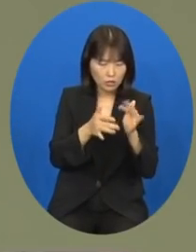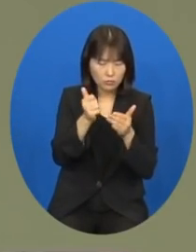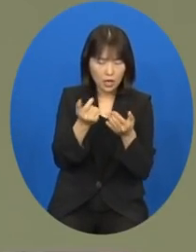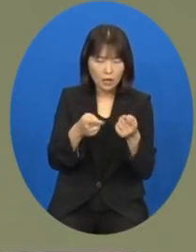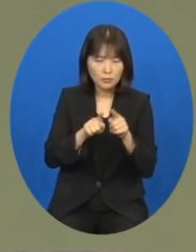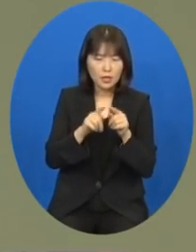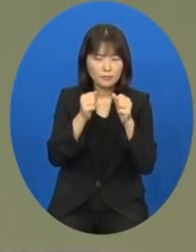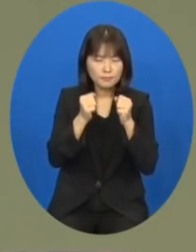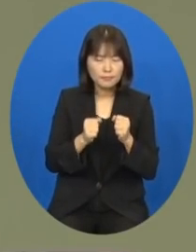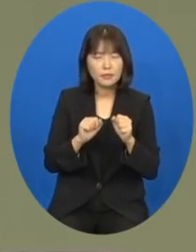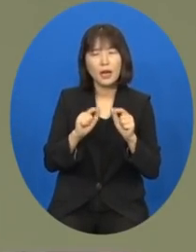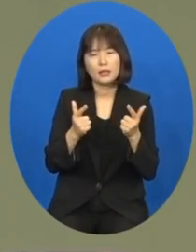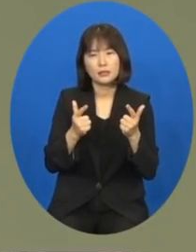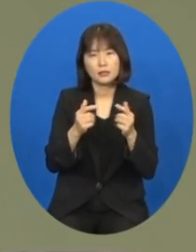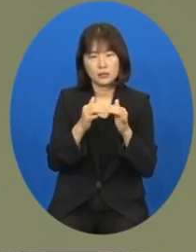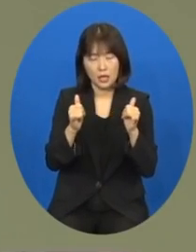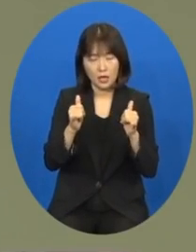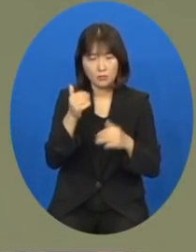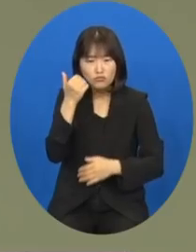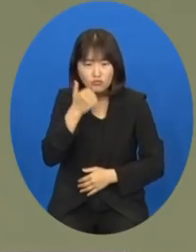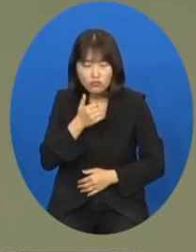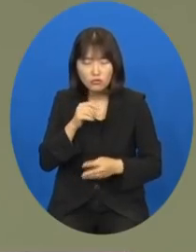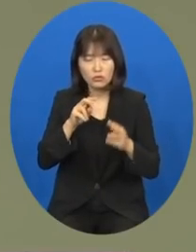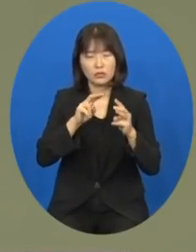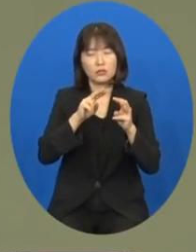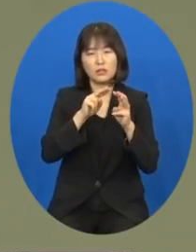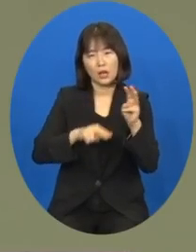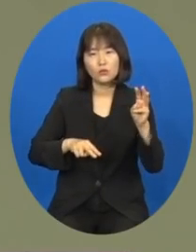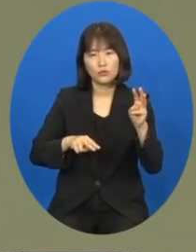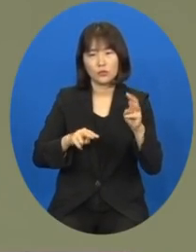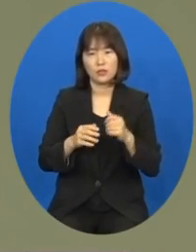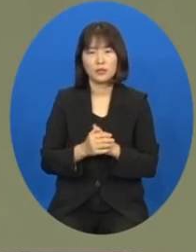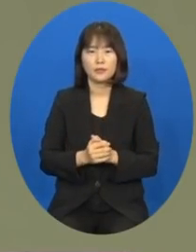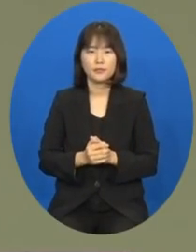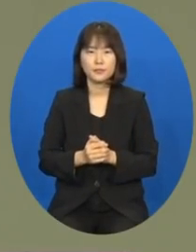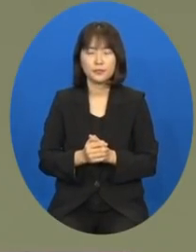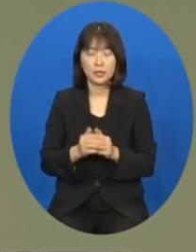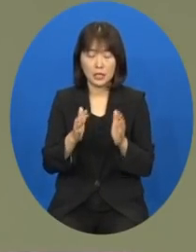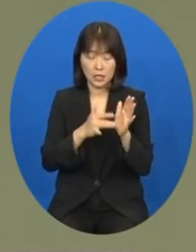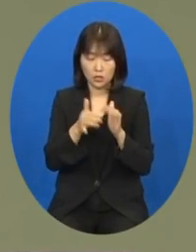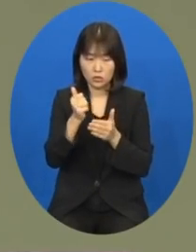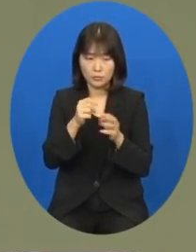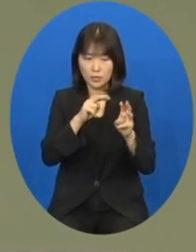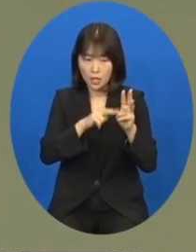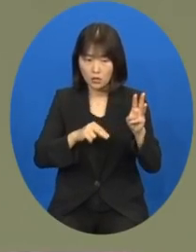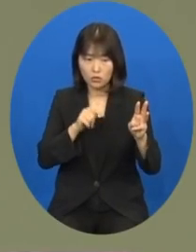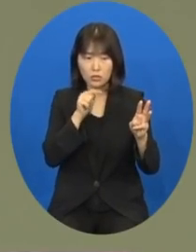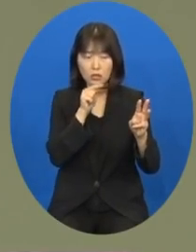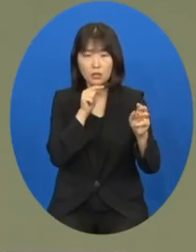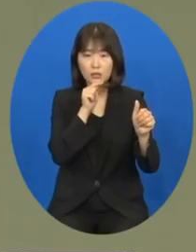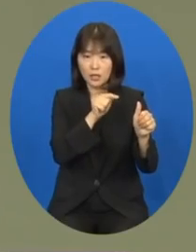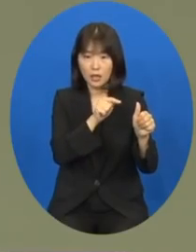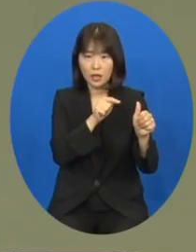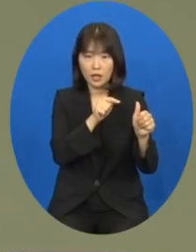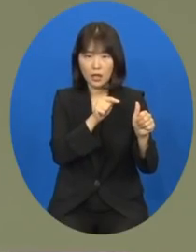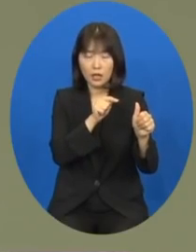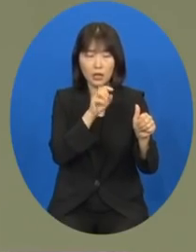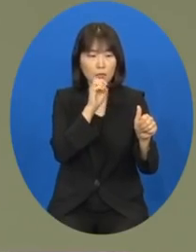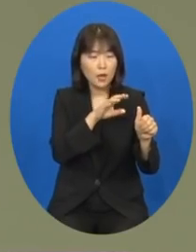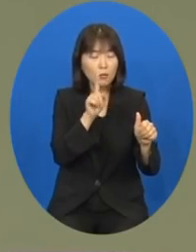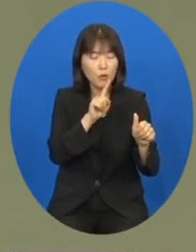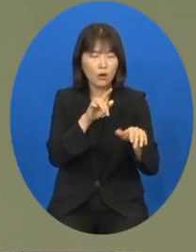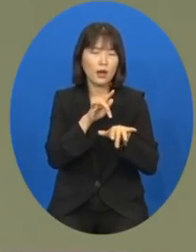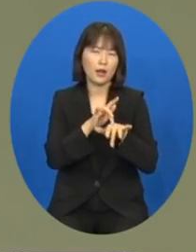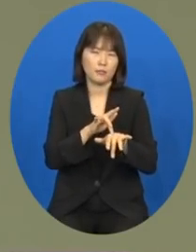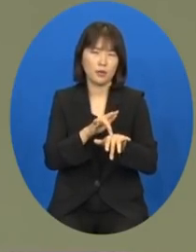사람이 있습니다 바로 갈은 유도합니다 더 무서운 것은 뭐냐면 예수님 그를 가리켜서 안마 하라고 했습니다 지식